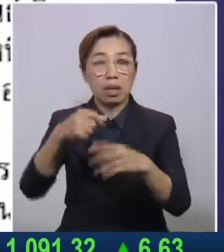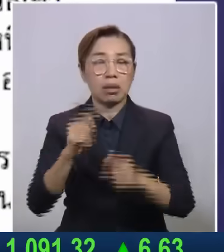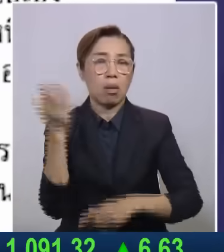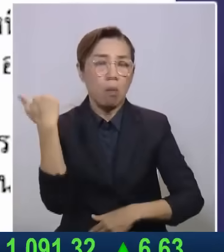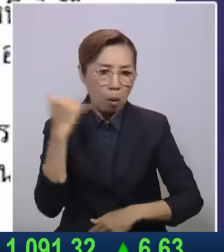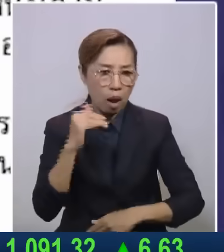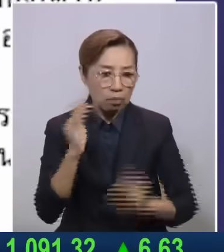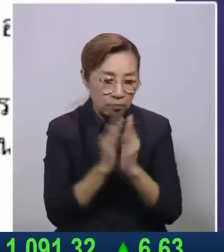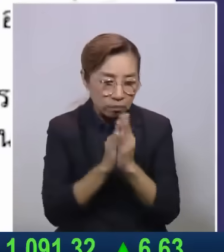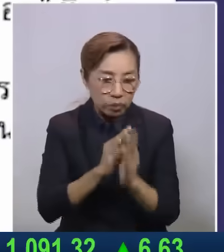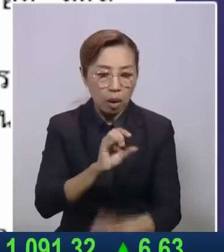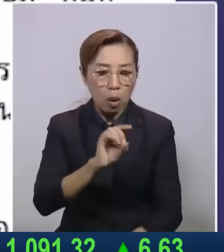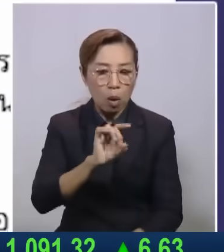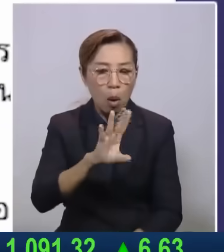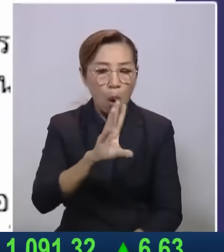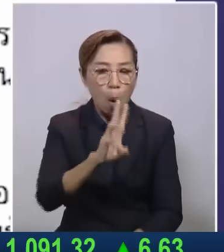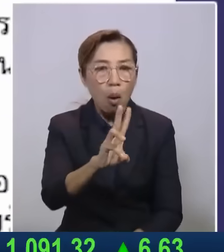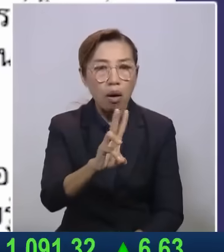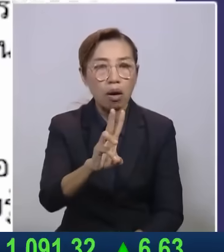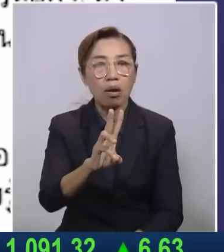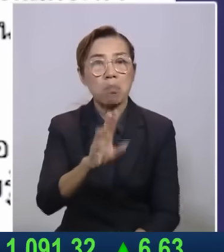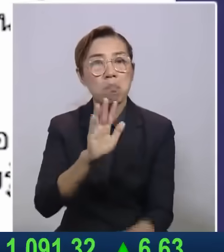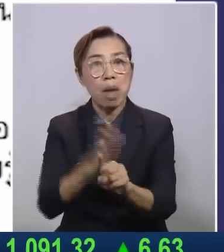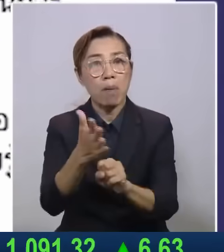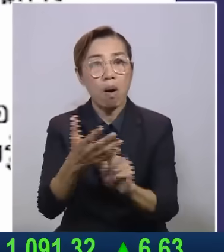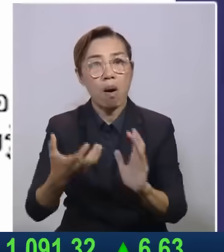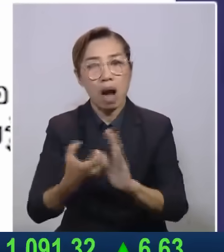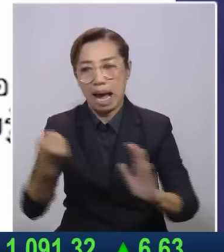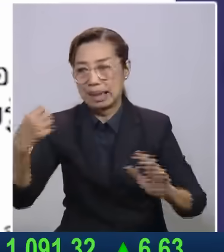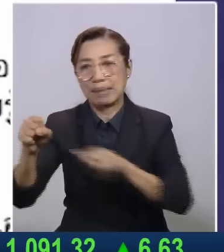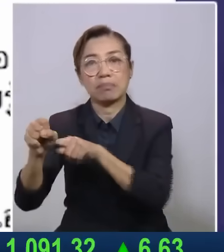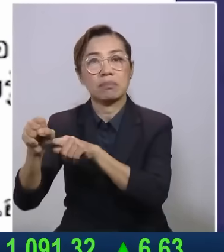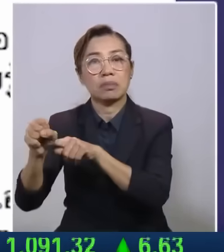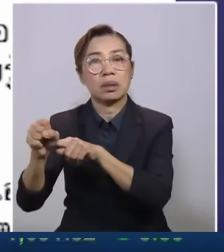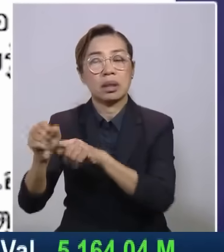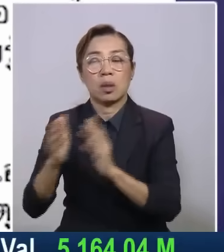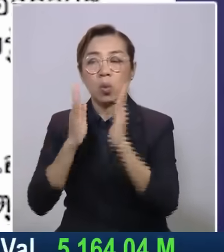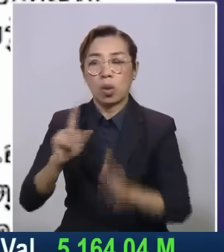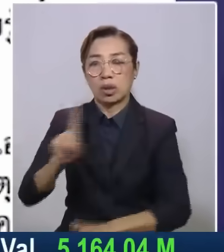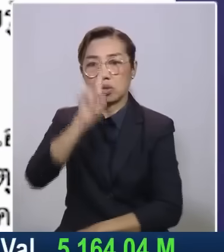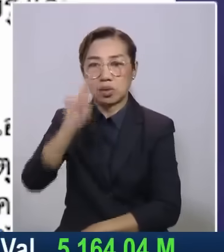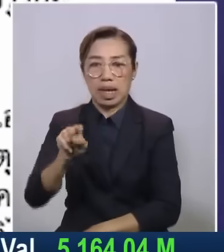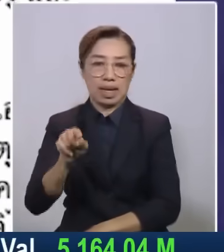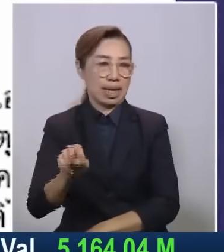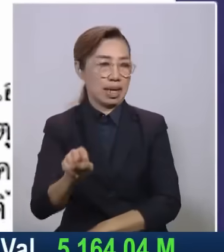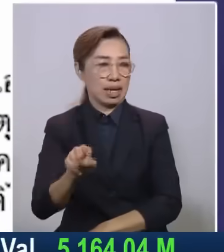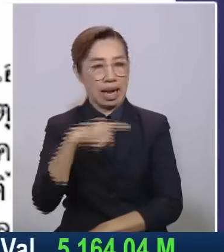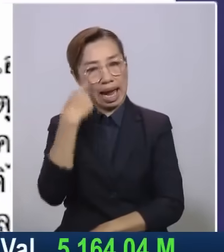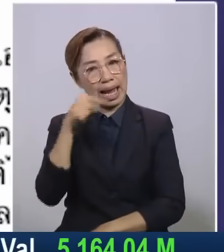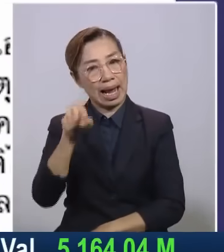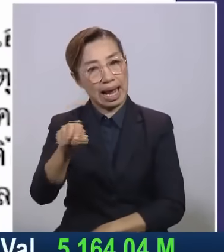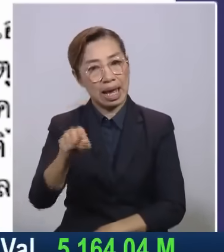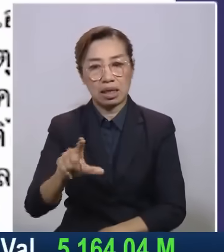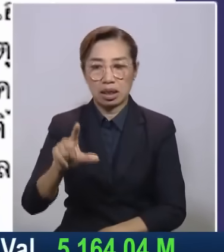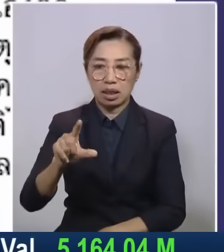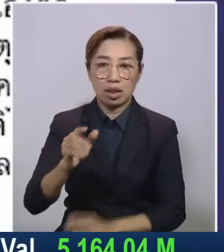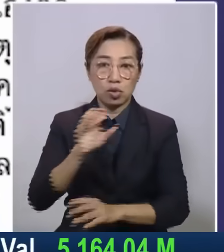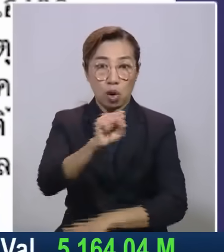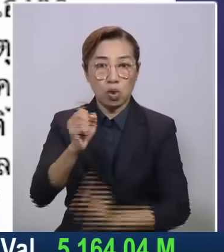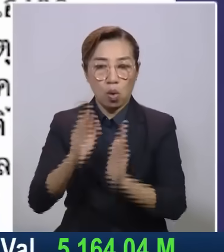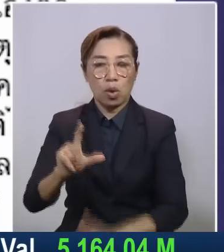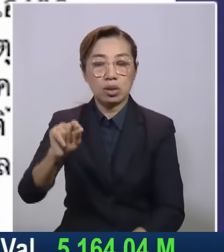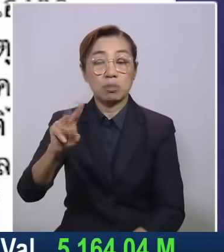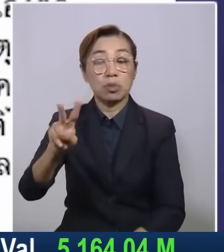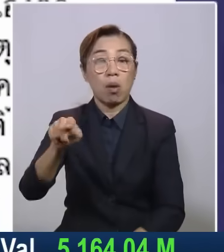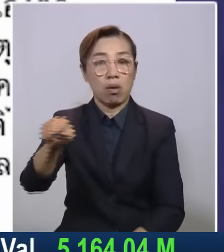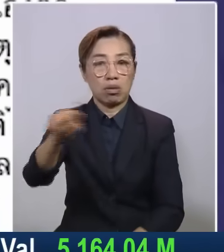106เสียงขาดไป 10เสียงใชมันก็เลยเป็นข้อกังข่าว่าสรุปแล้ว 22สสที่มีการโหวตบอกว่าไม่ต้องขับคุณปู่อัเนี่ยออก